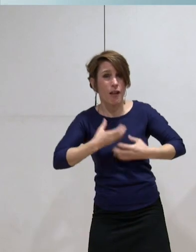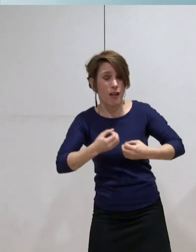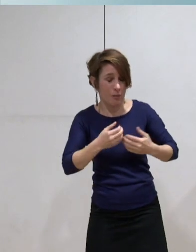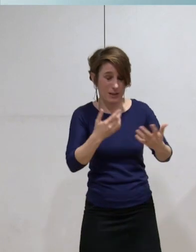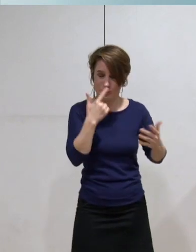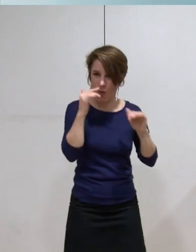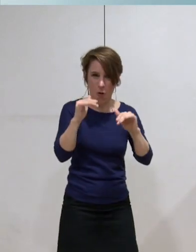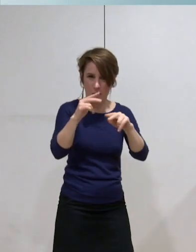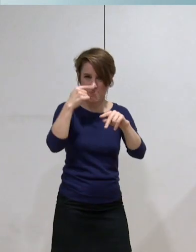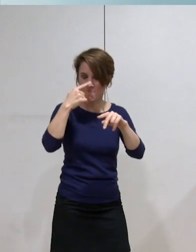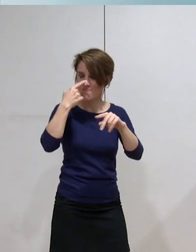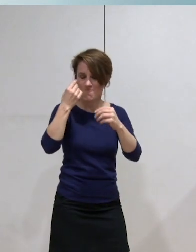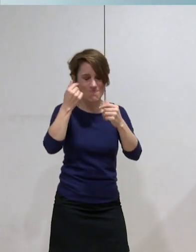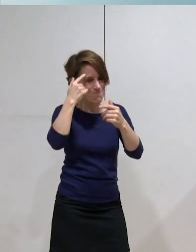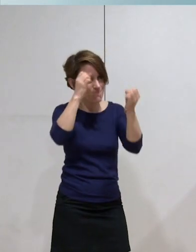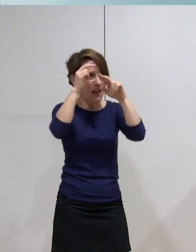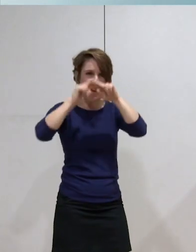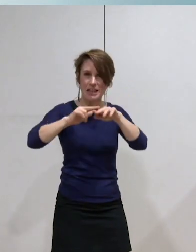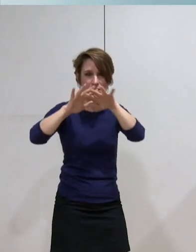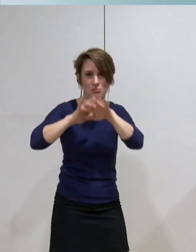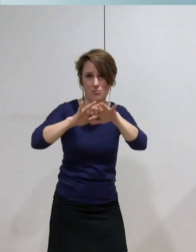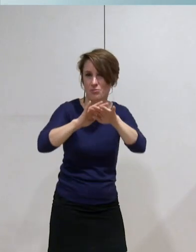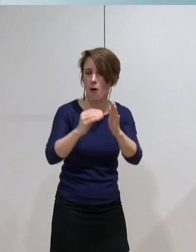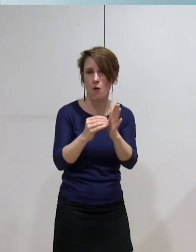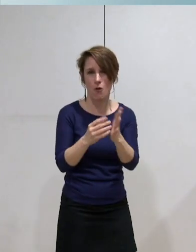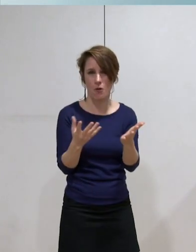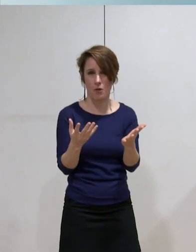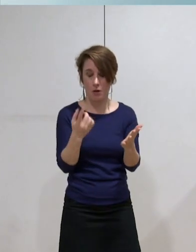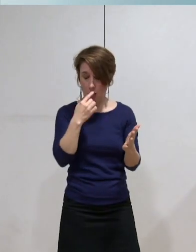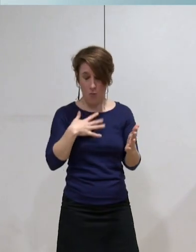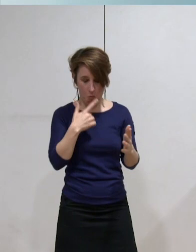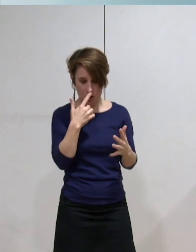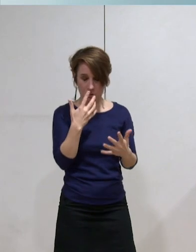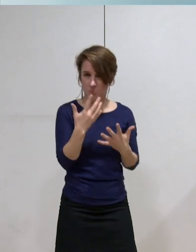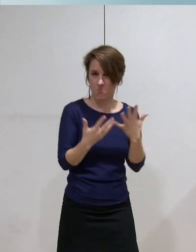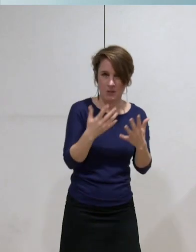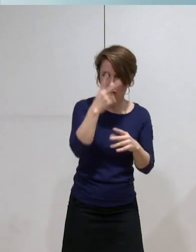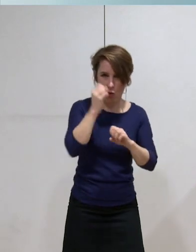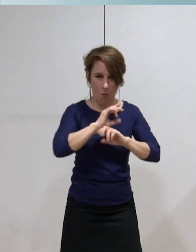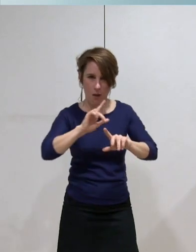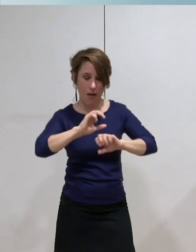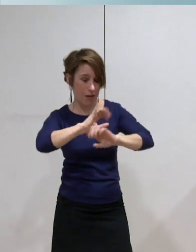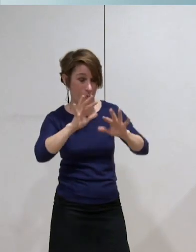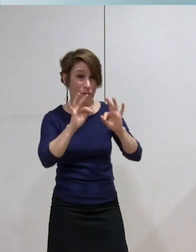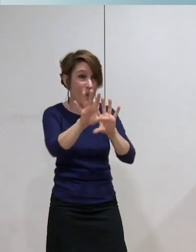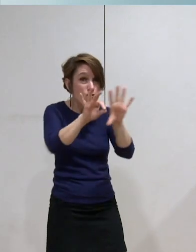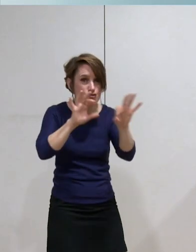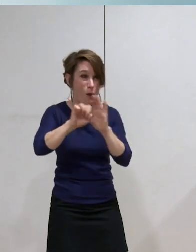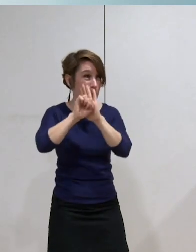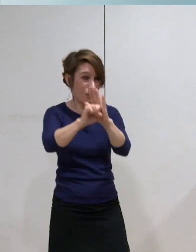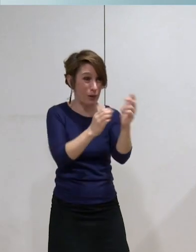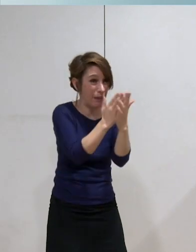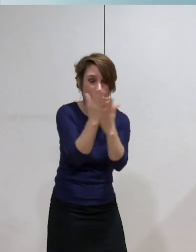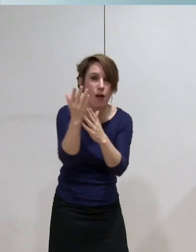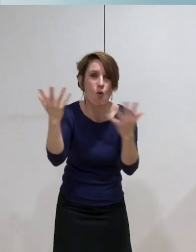l'heure j'arrive pas à comprendre un certain nombre de choix ou de priorités d'affectation que vous avez fait bien sûr le